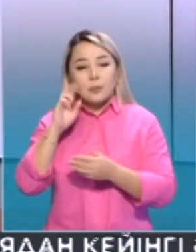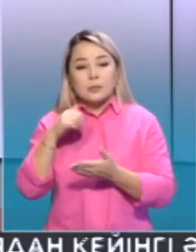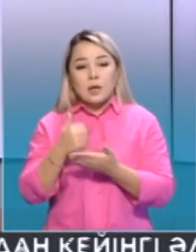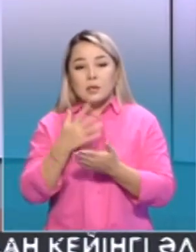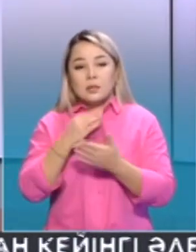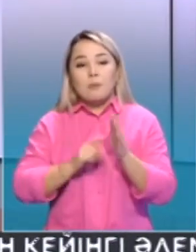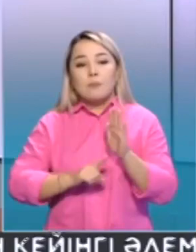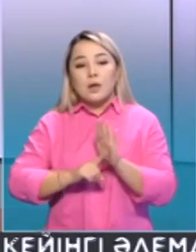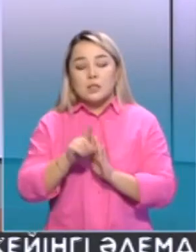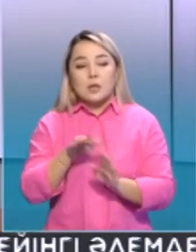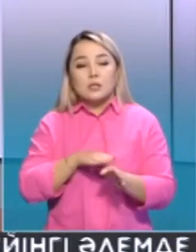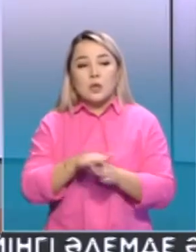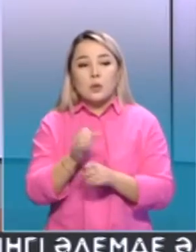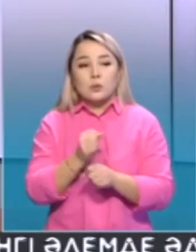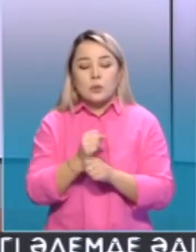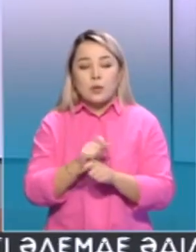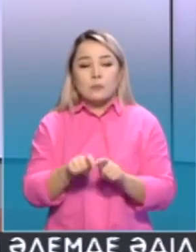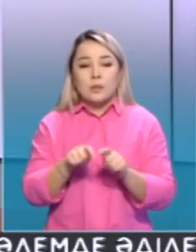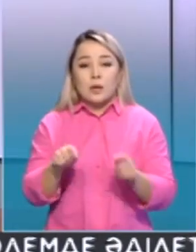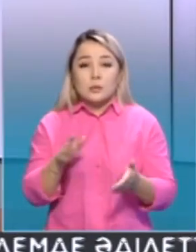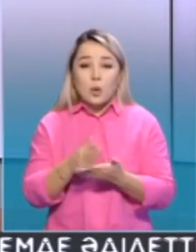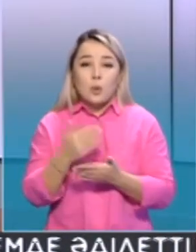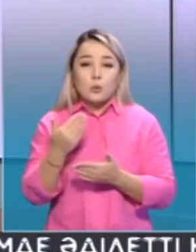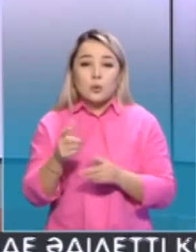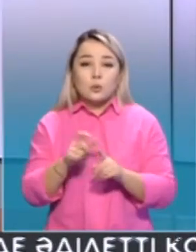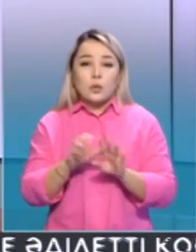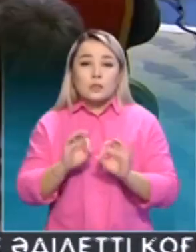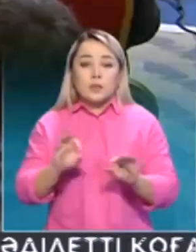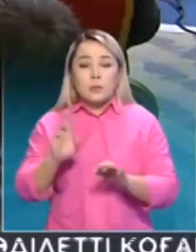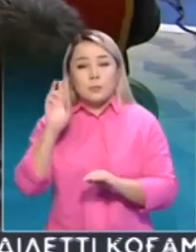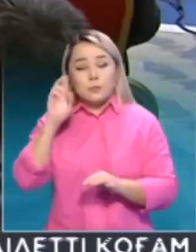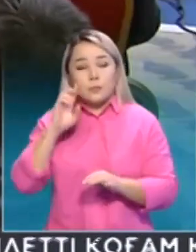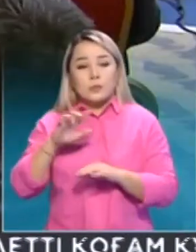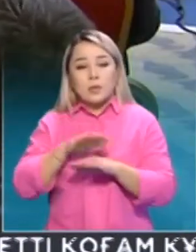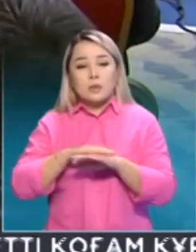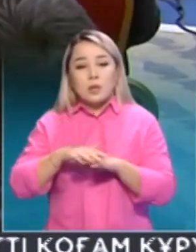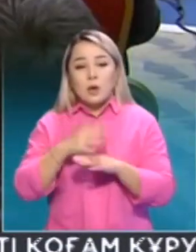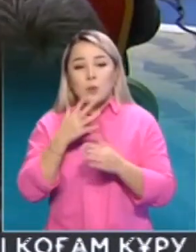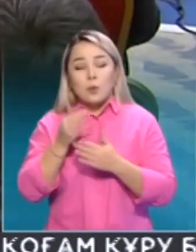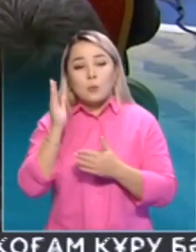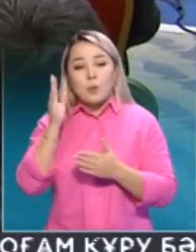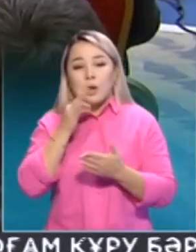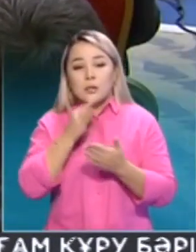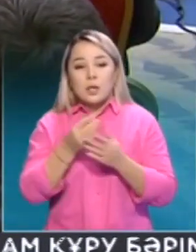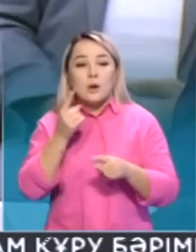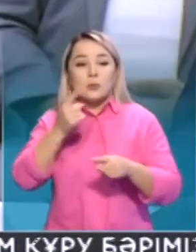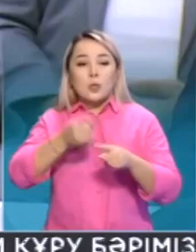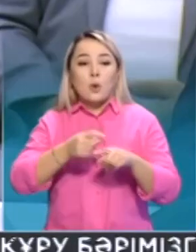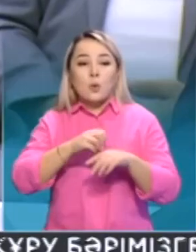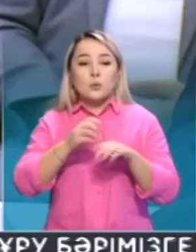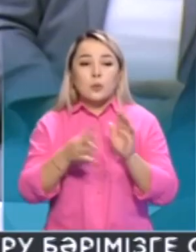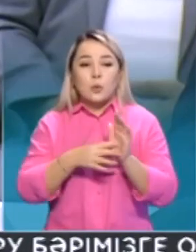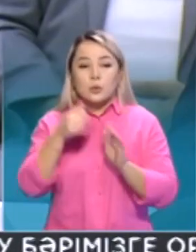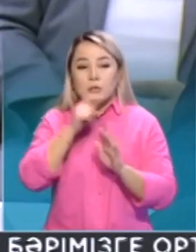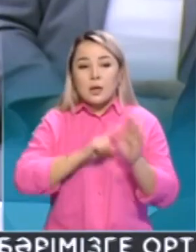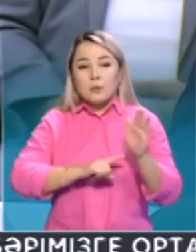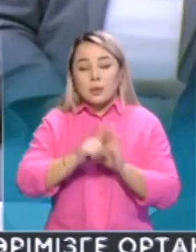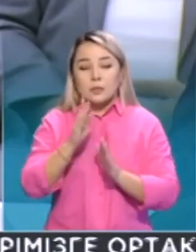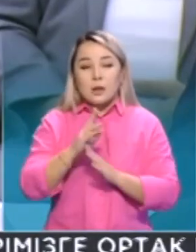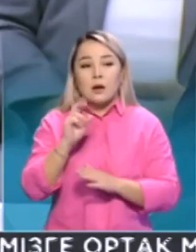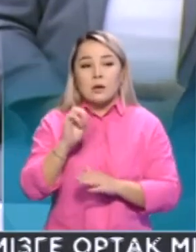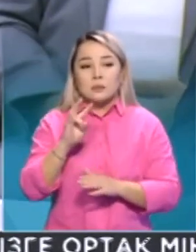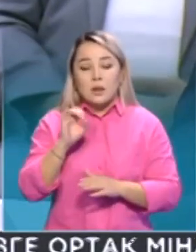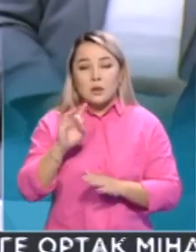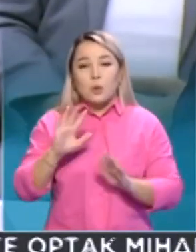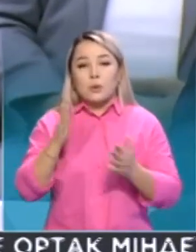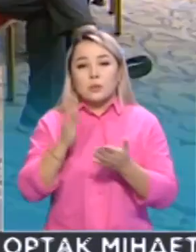басшысының бастамаларын жүзеге асыру болады. Олардың сөзінше ел болашағына оң ықпал ететін реформалар 19-шы жылы басталды. Ал қаңтар